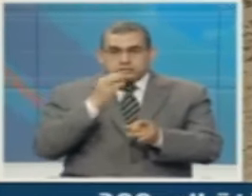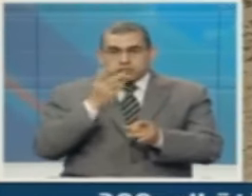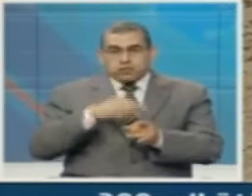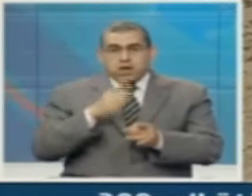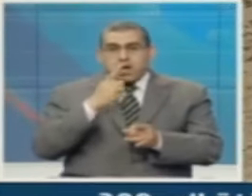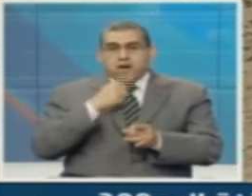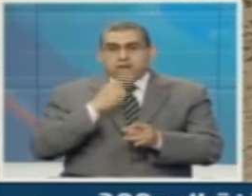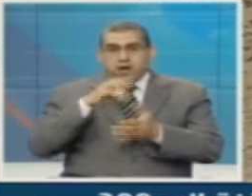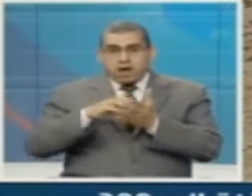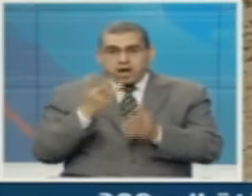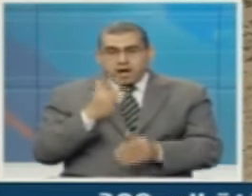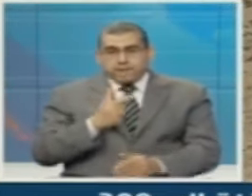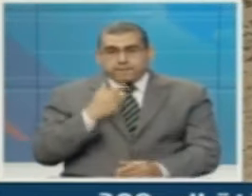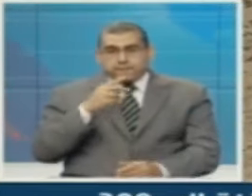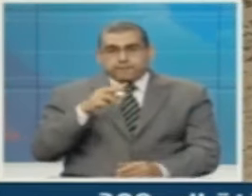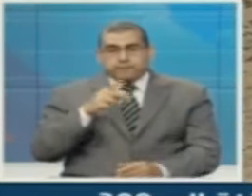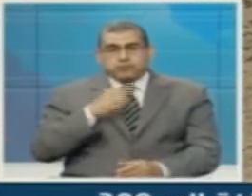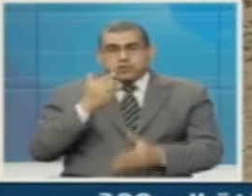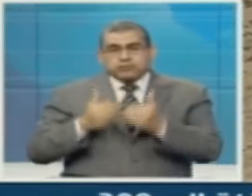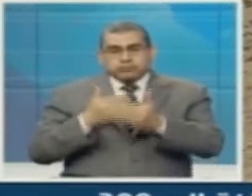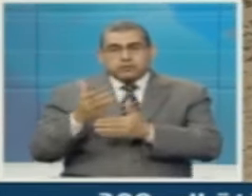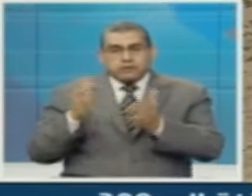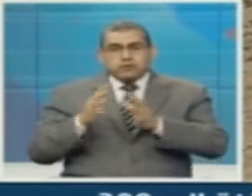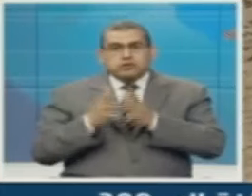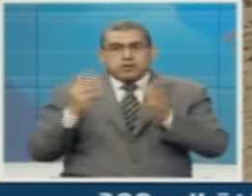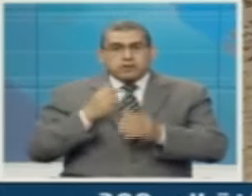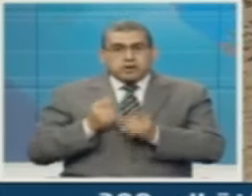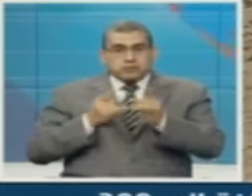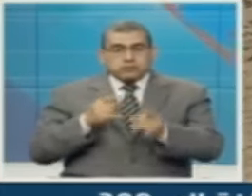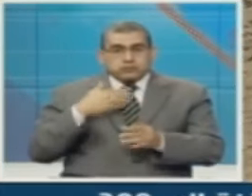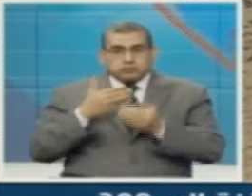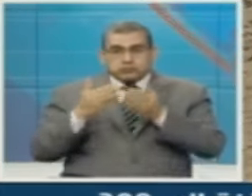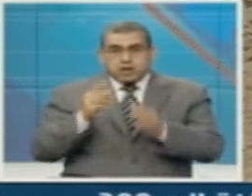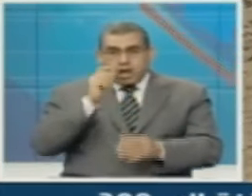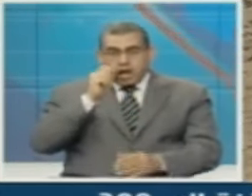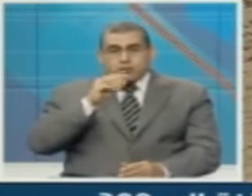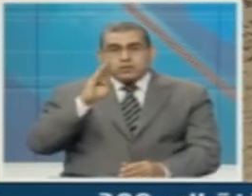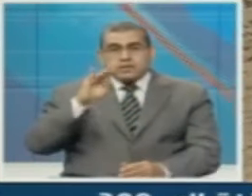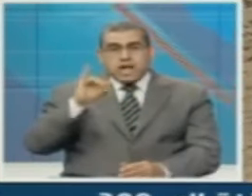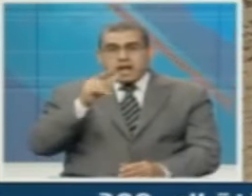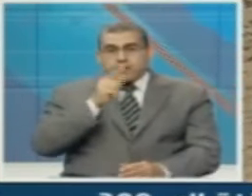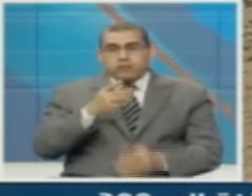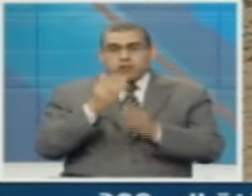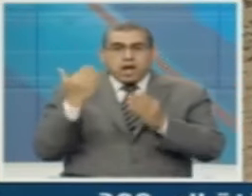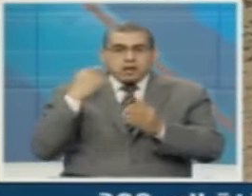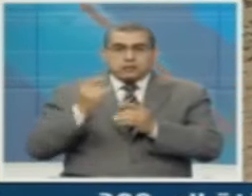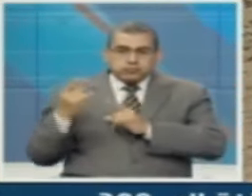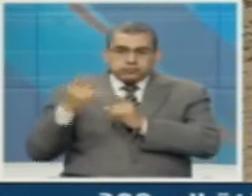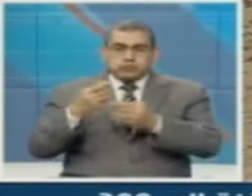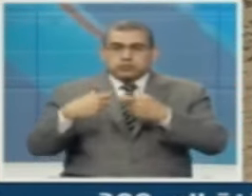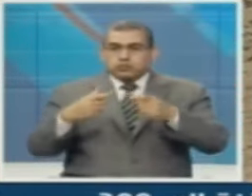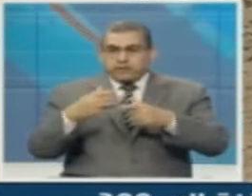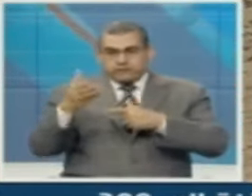رفح ما يقرب من 28 إلى 30 شاحنة، نظرا لأن معبر كرم أبو سالم هو مجهز في الأساس لدخول هذه